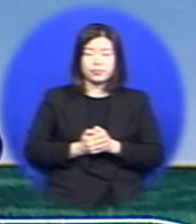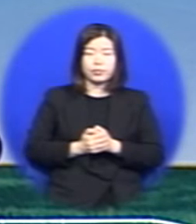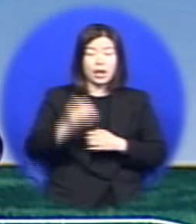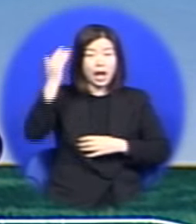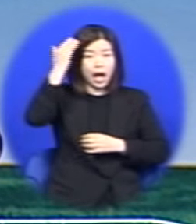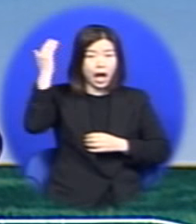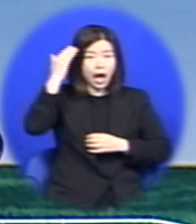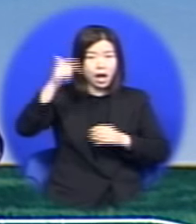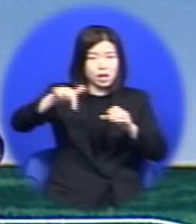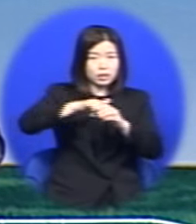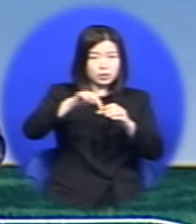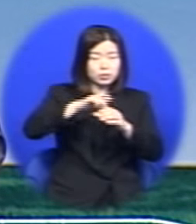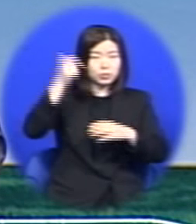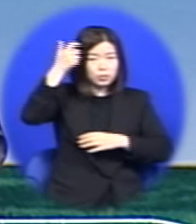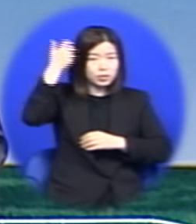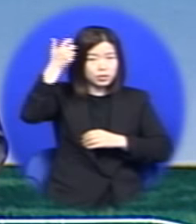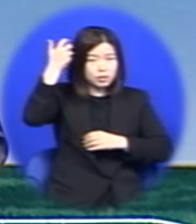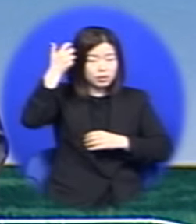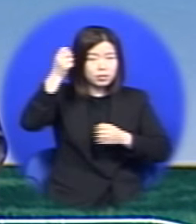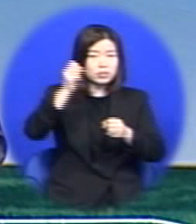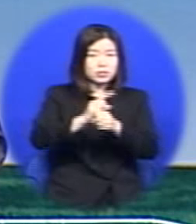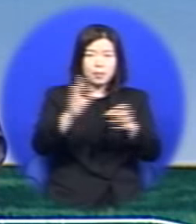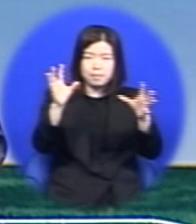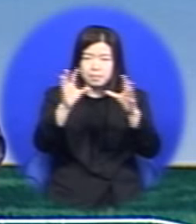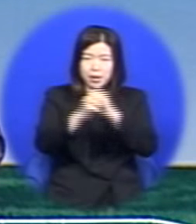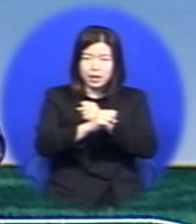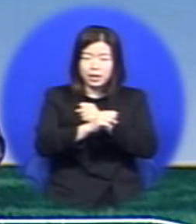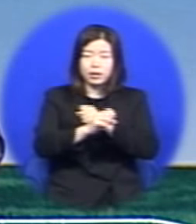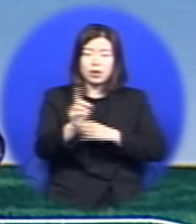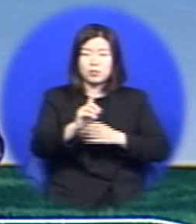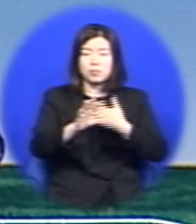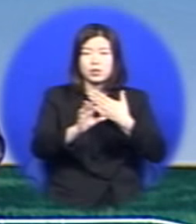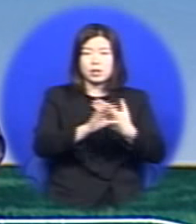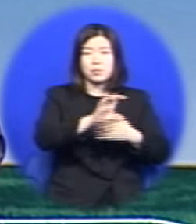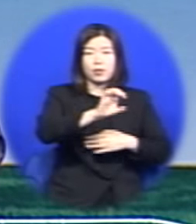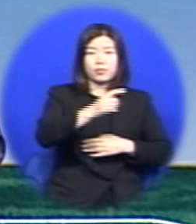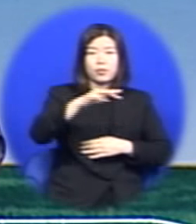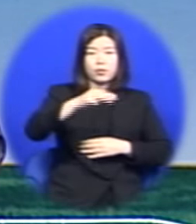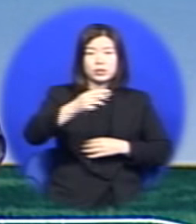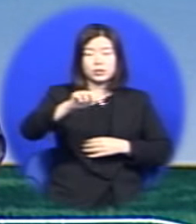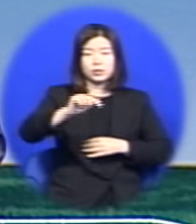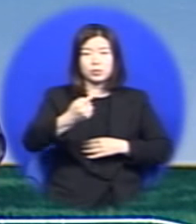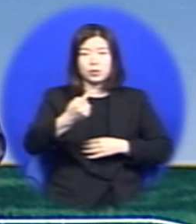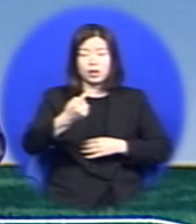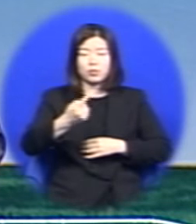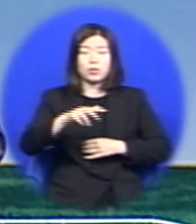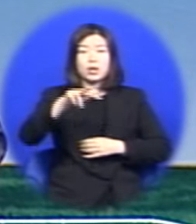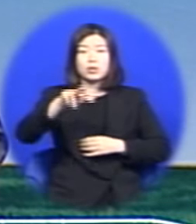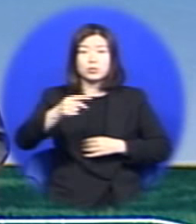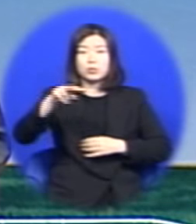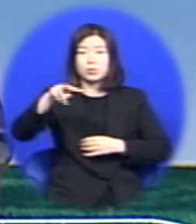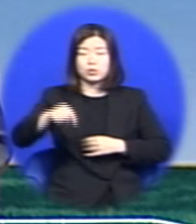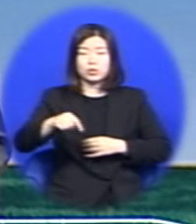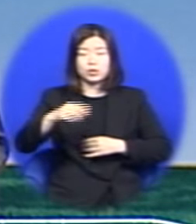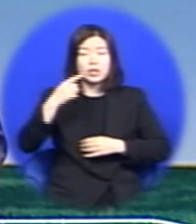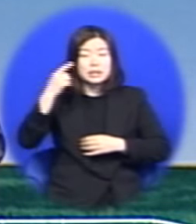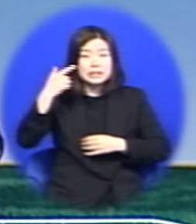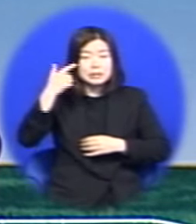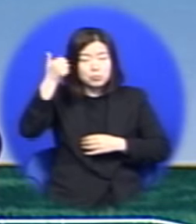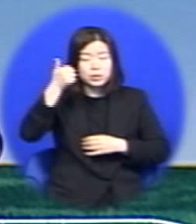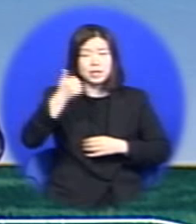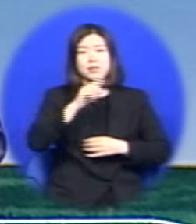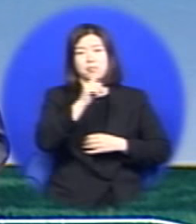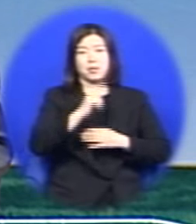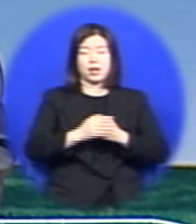한국이 기독교 영성을 파괴시키는 것은 포르노라고 조시 맥도웰은 지적했습니다. 대부분의